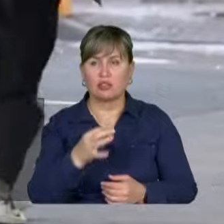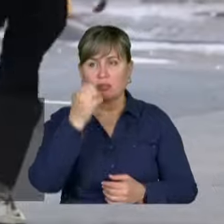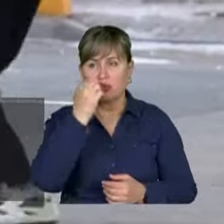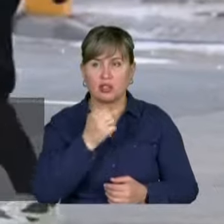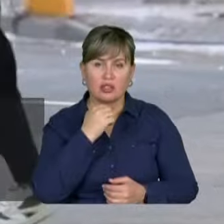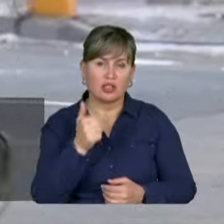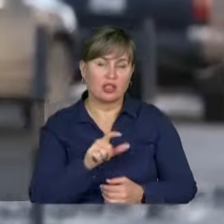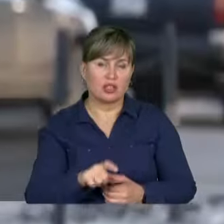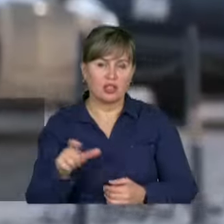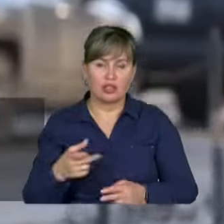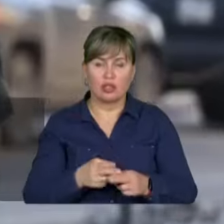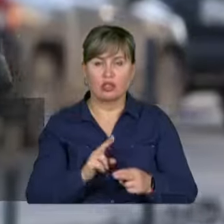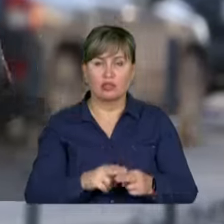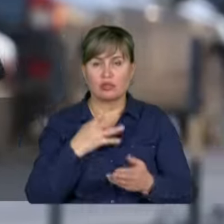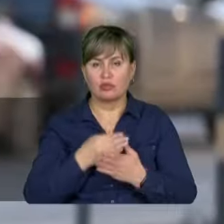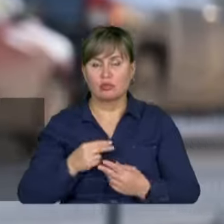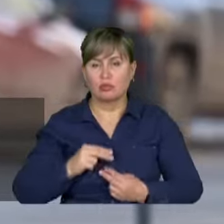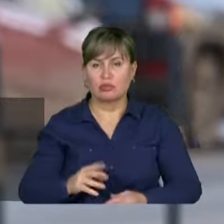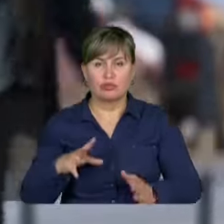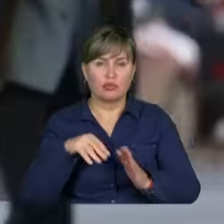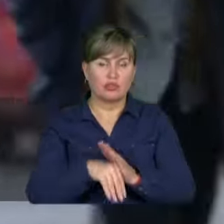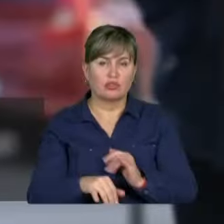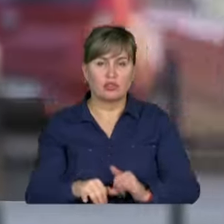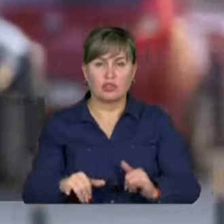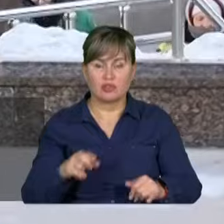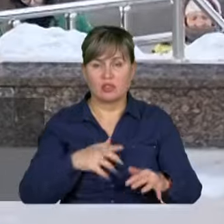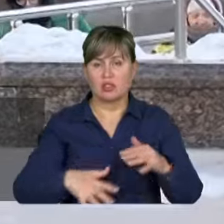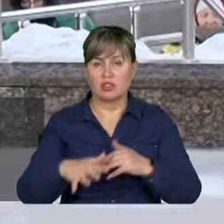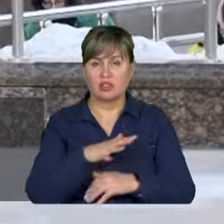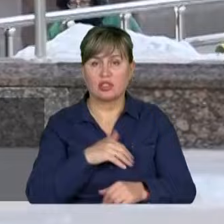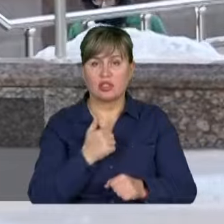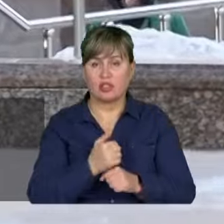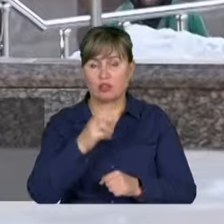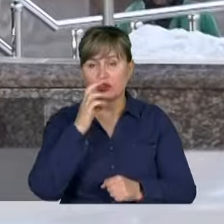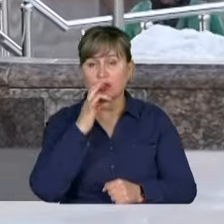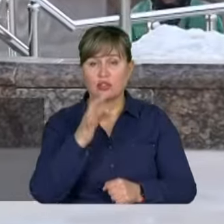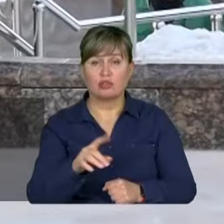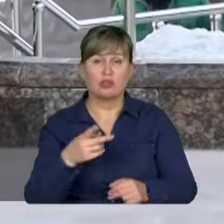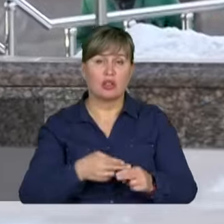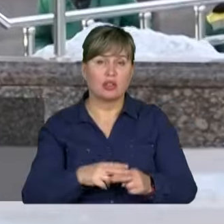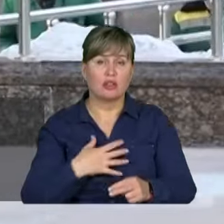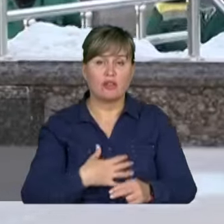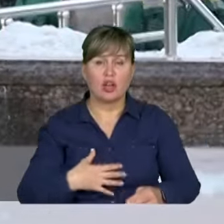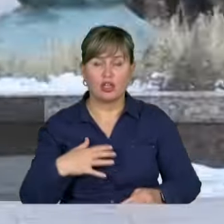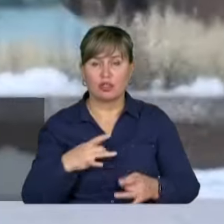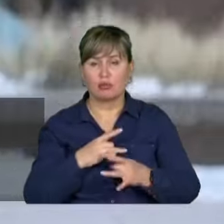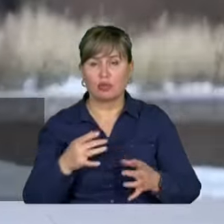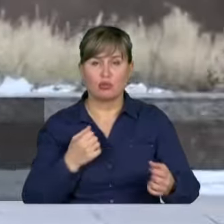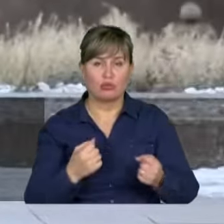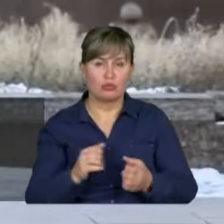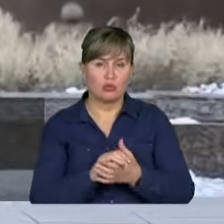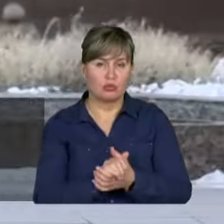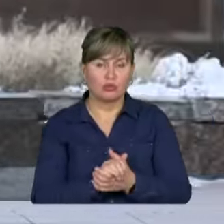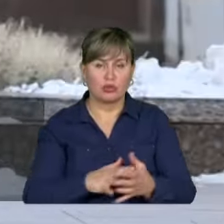благодарность гражданам, которые своим трудом вносят вклад в развитие страны. Глава государства отметил, что это важный праздник, укрепляющий